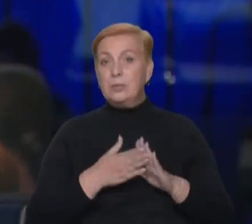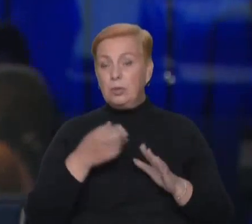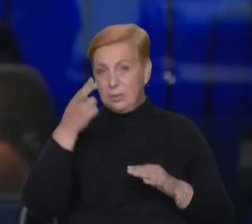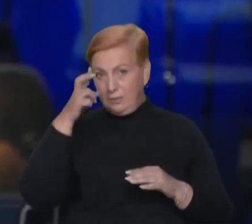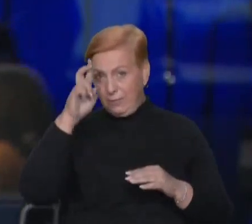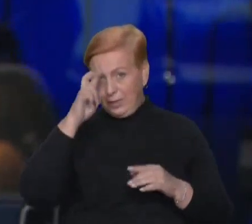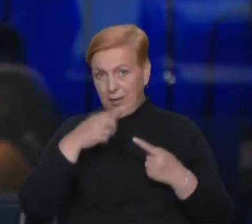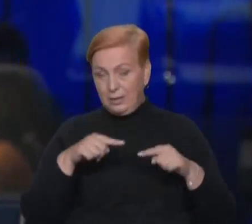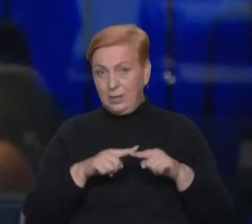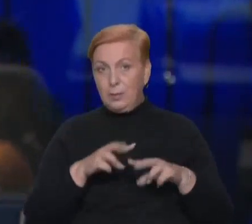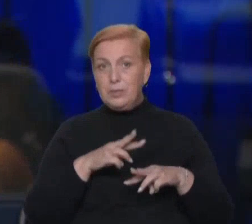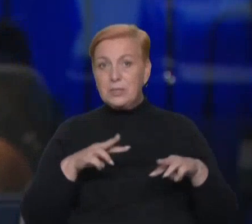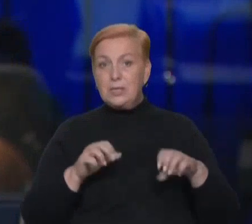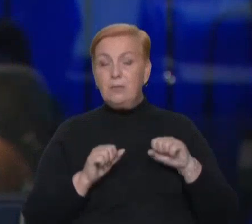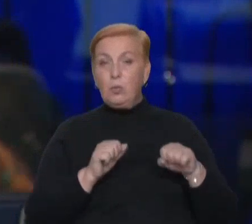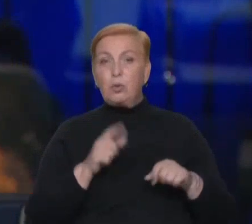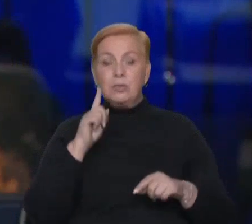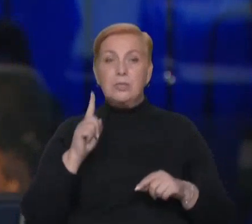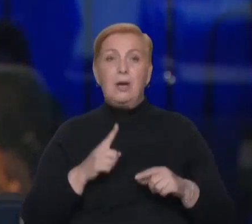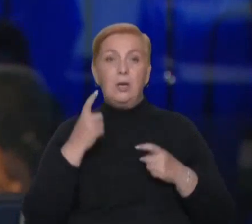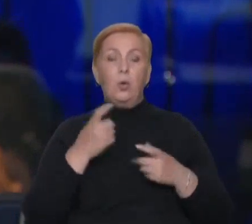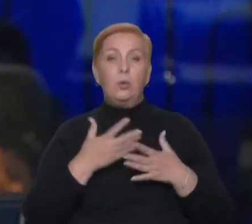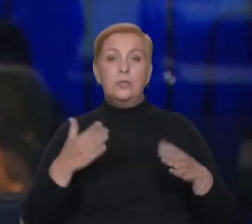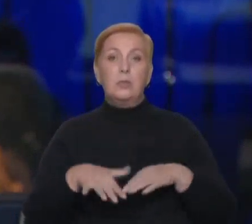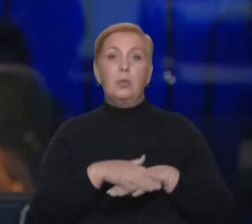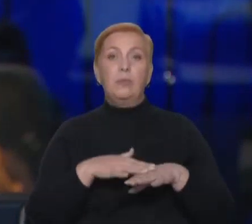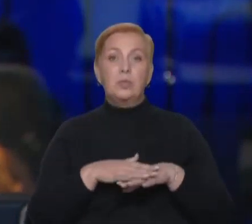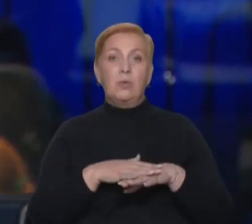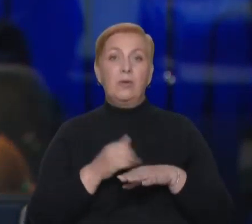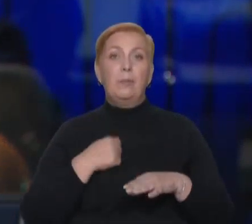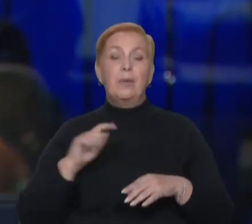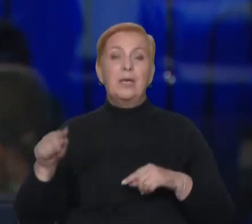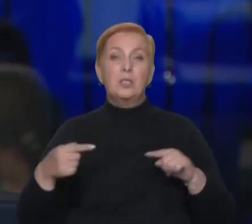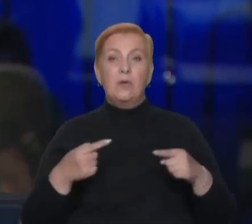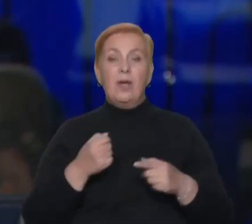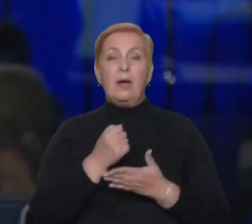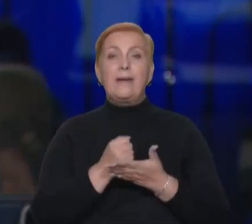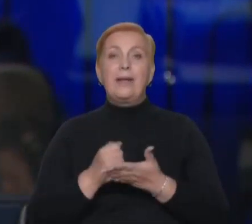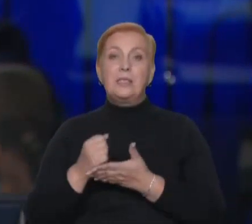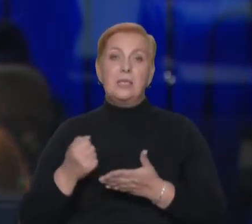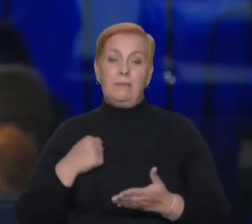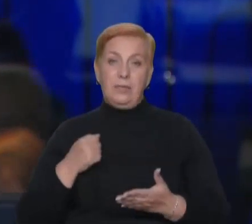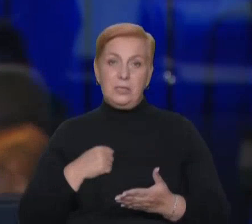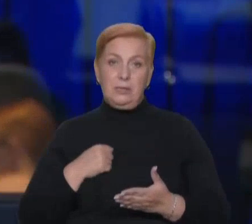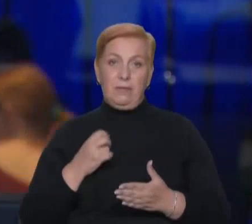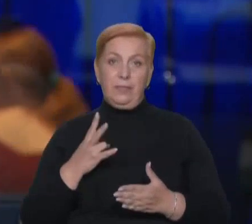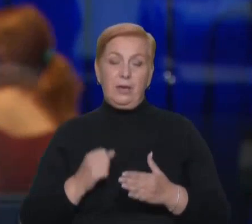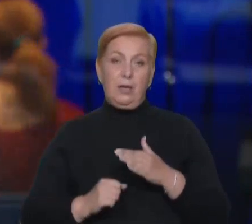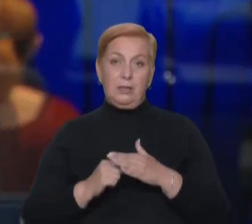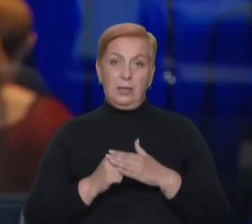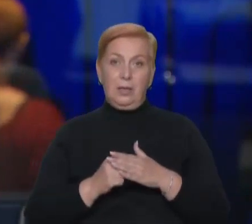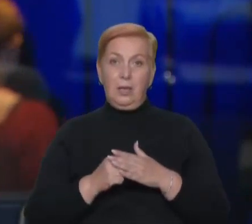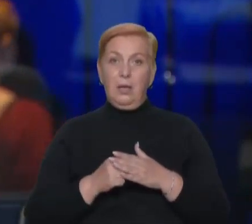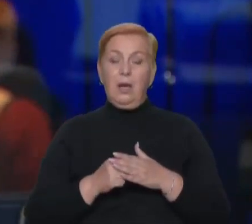А тим часом Міністерство оборони Ізраїлю оголосило про масований призов резервістів на тлі ранкового нападу Хамасу на